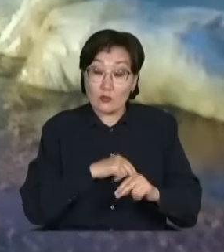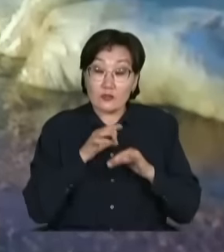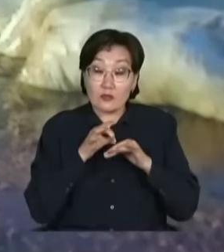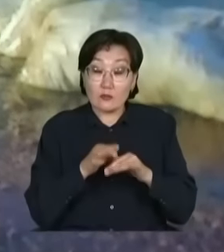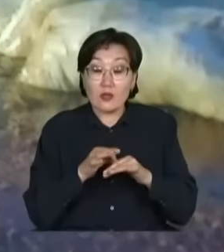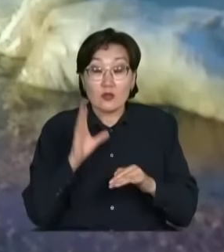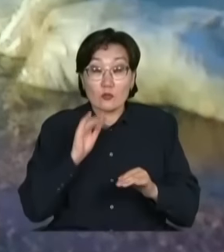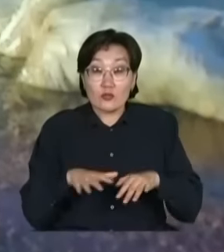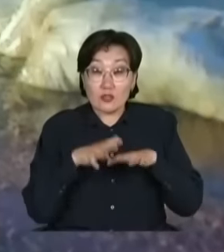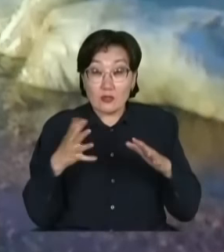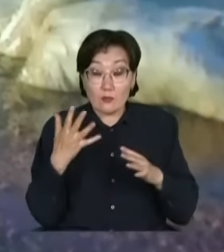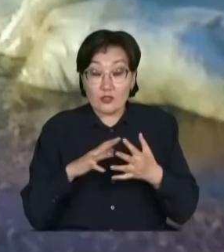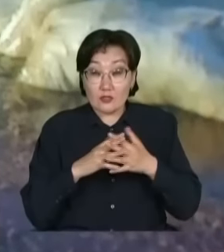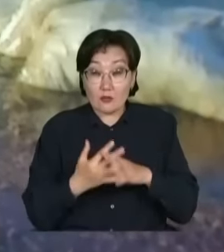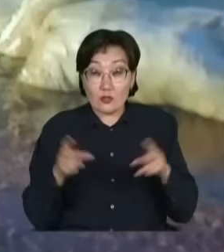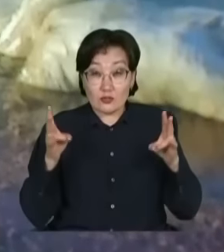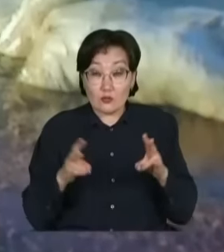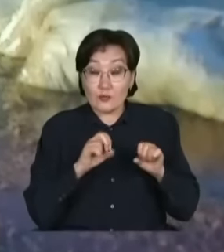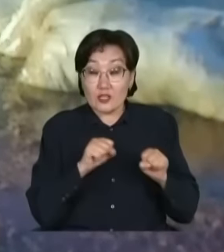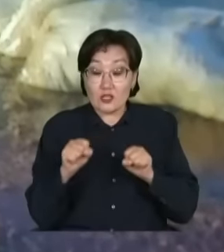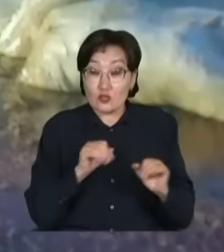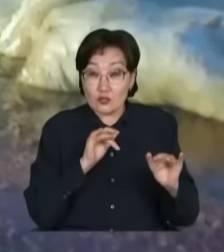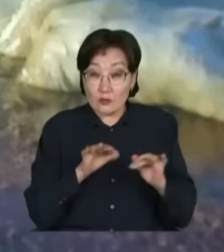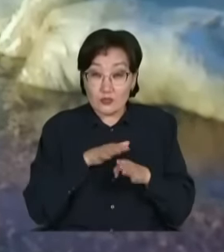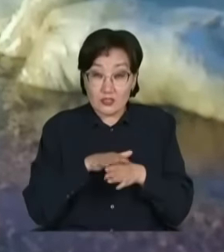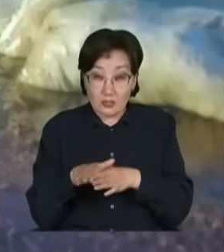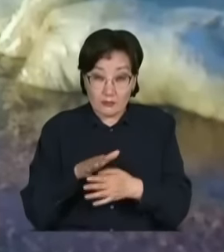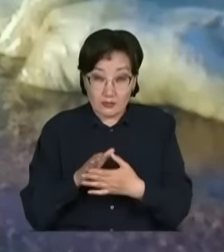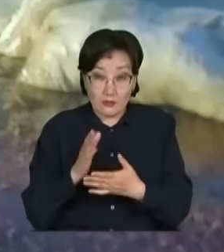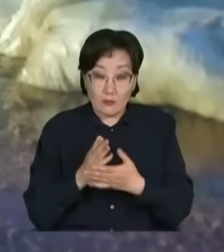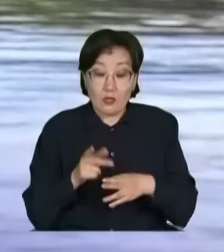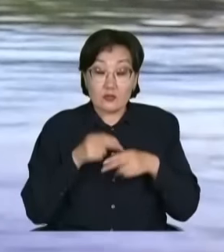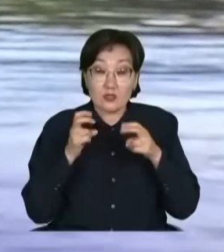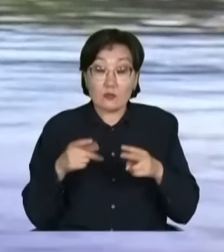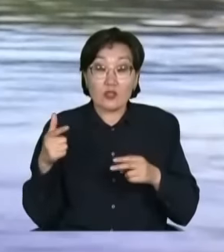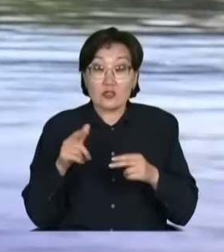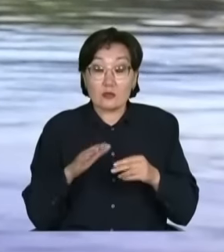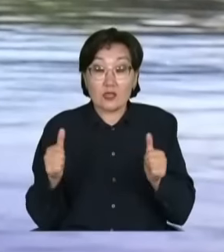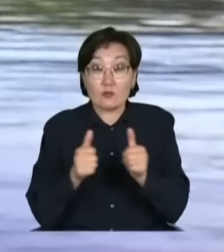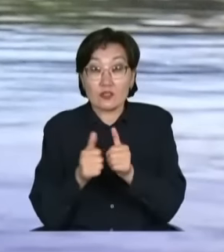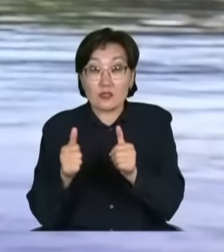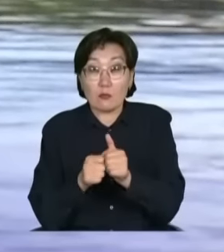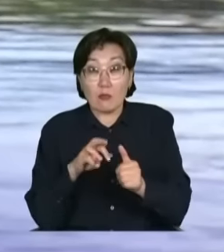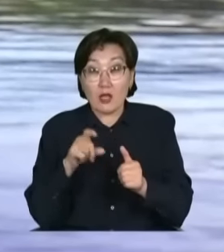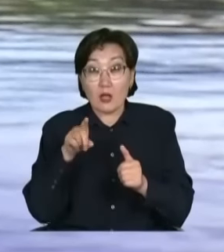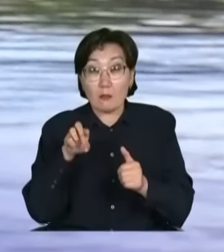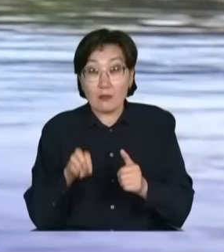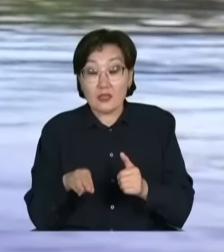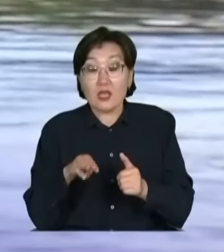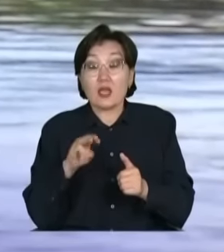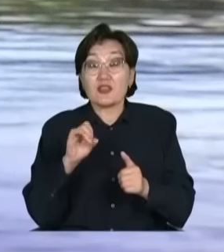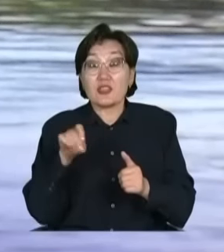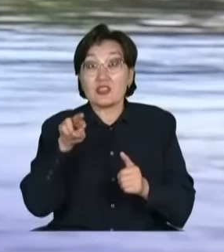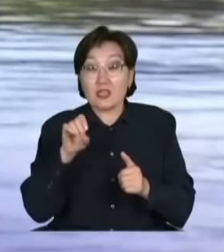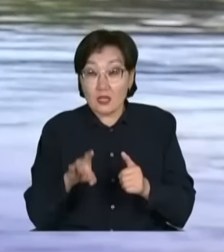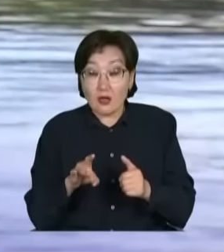мүмкін делінген 5 елді мекенде апаттың алдын алу шаралары жасалып жатыр. Қауіп тек Атырау емес, іргелі жатқан Махамбет, Индер аудандарында да